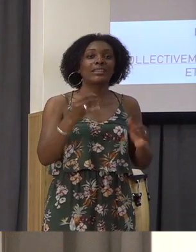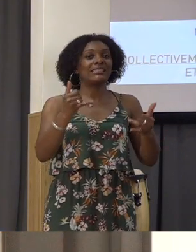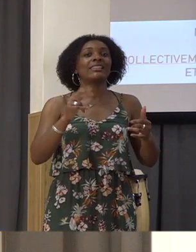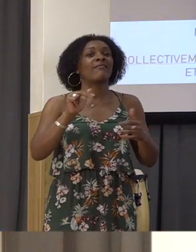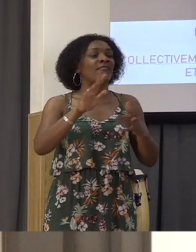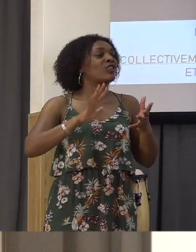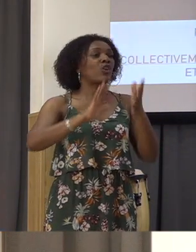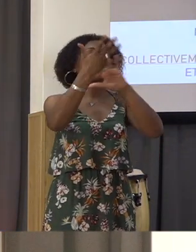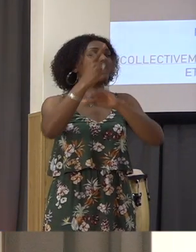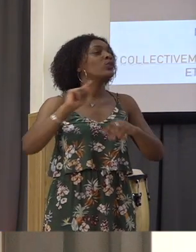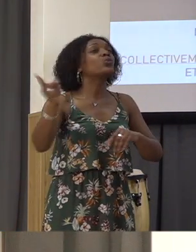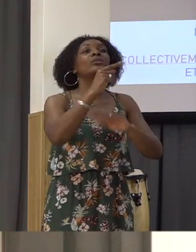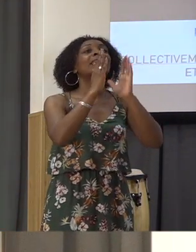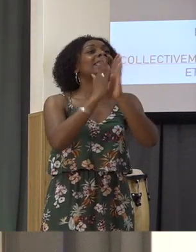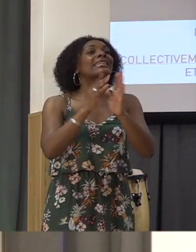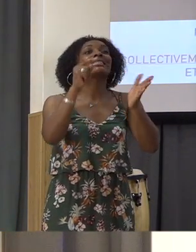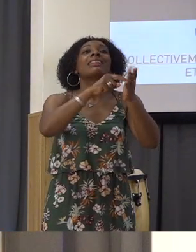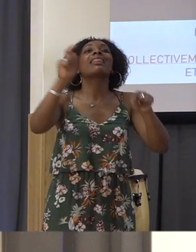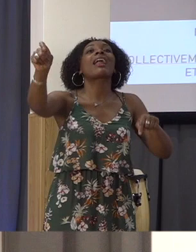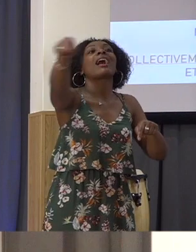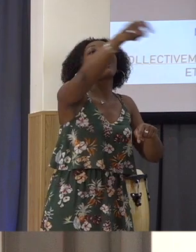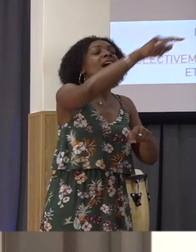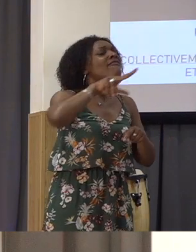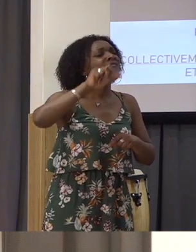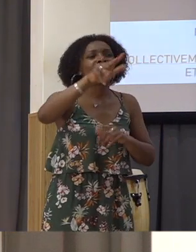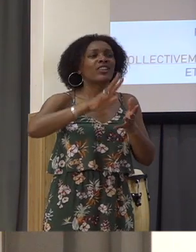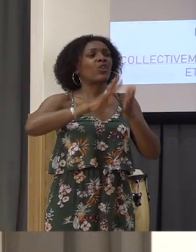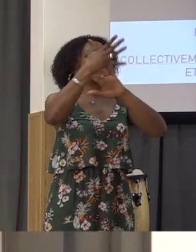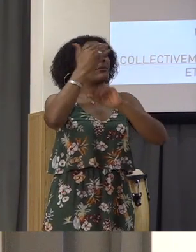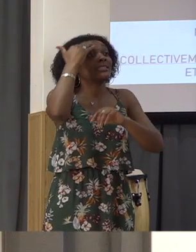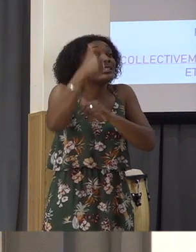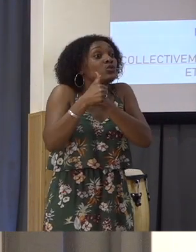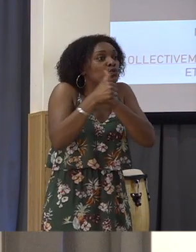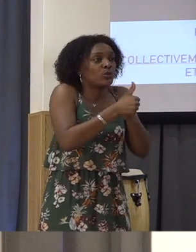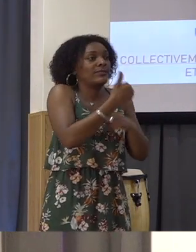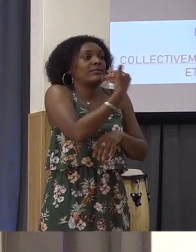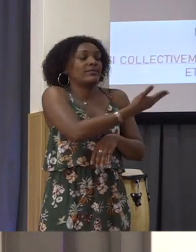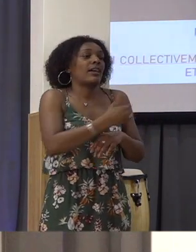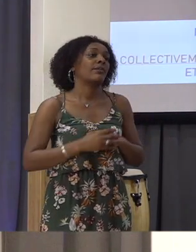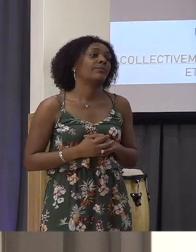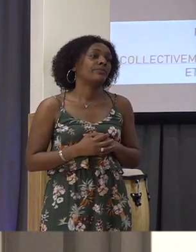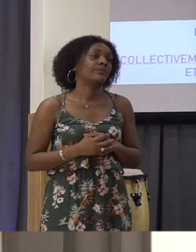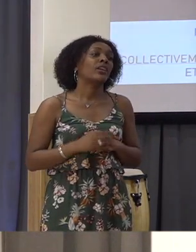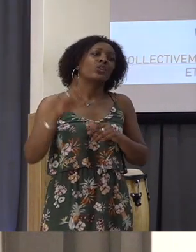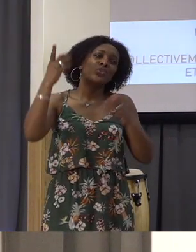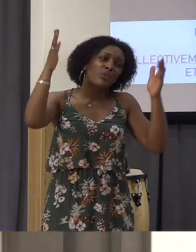Nous franchirons une nouvelle étape pour notre assemblée. Que Dieu nous bénisse ce